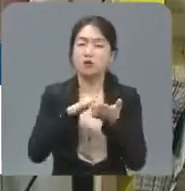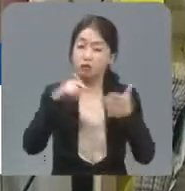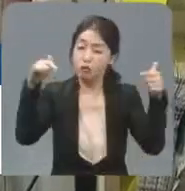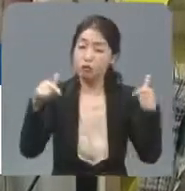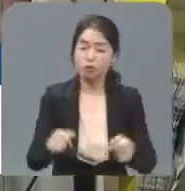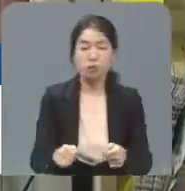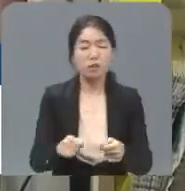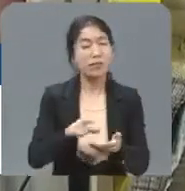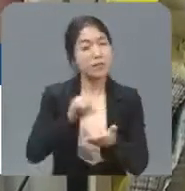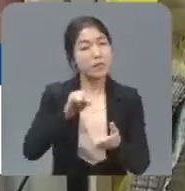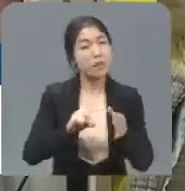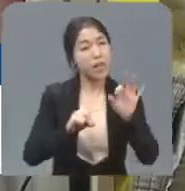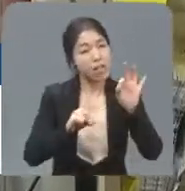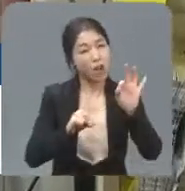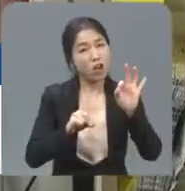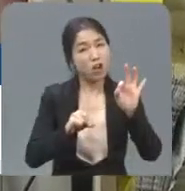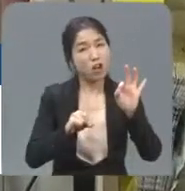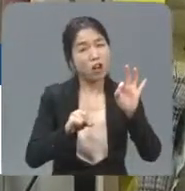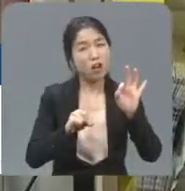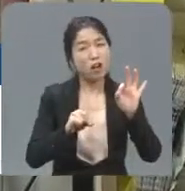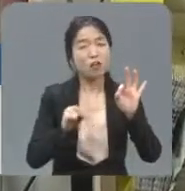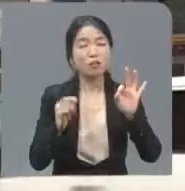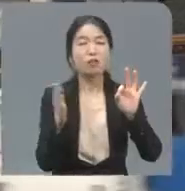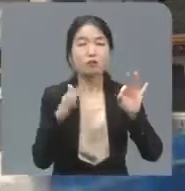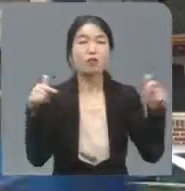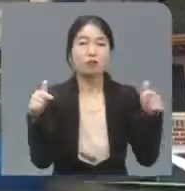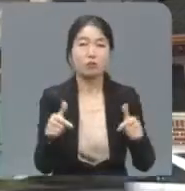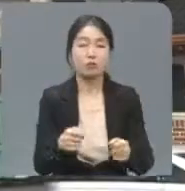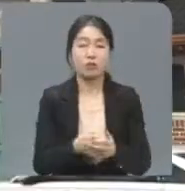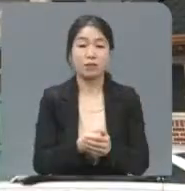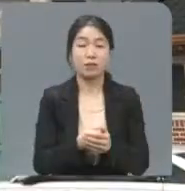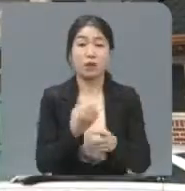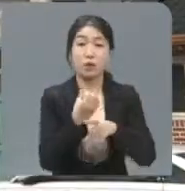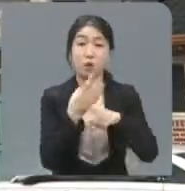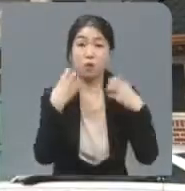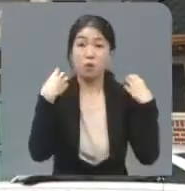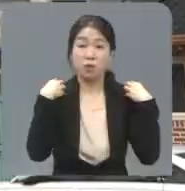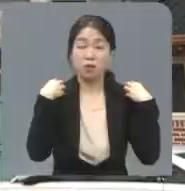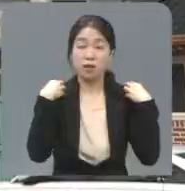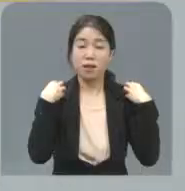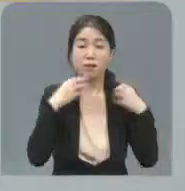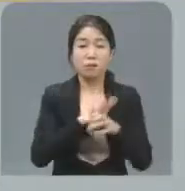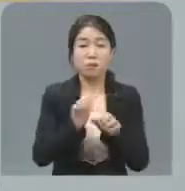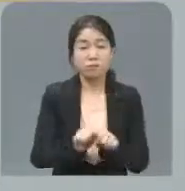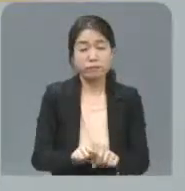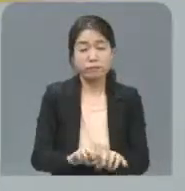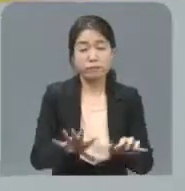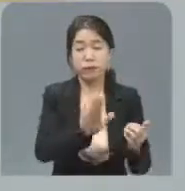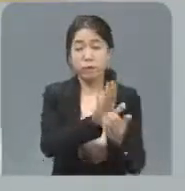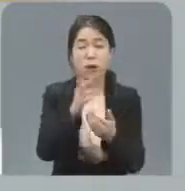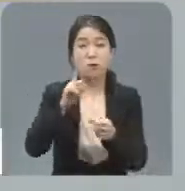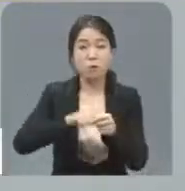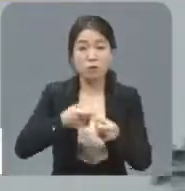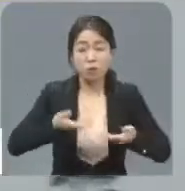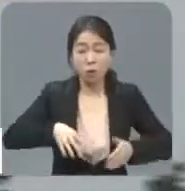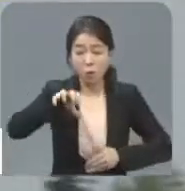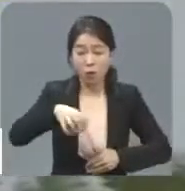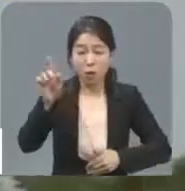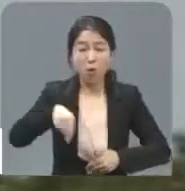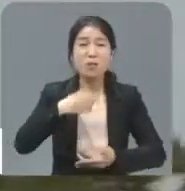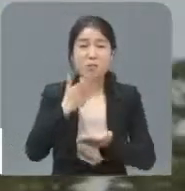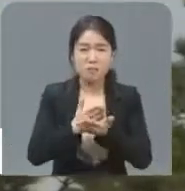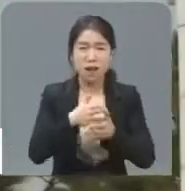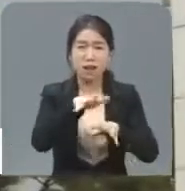한 10단 정도 줄인 것 같아요, 카네이션 수량을. 보성군에선 코로나19 확산을 막기 위해 고향 방문을